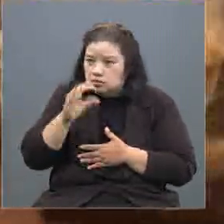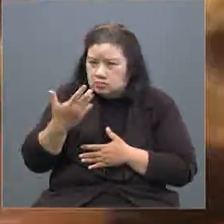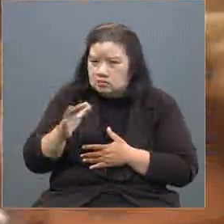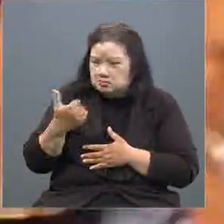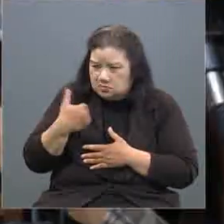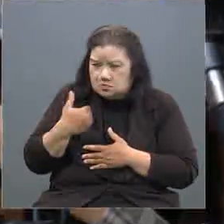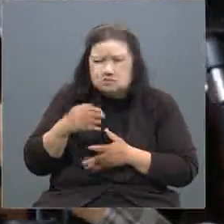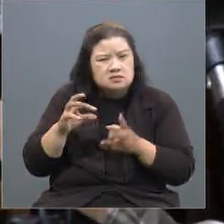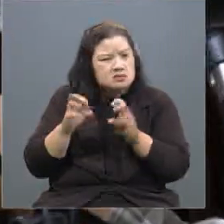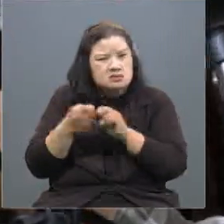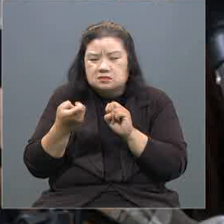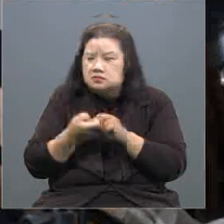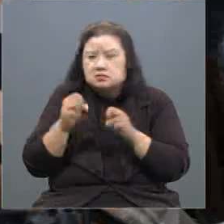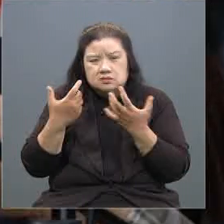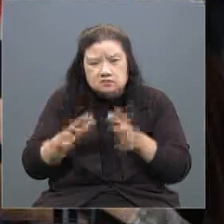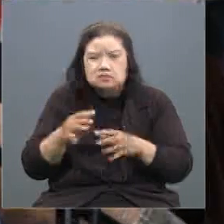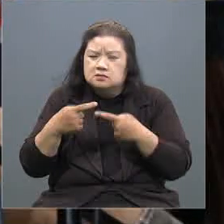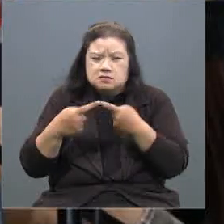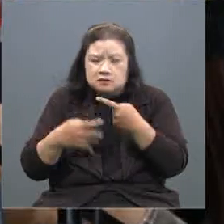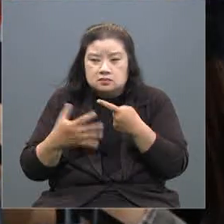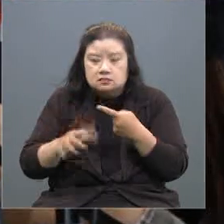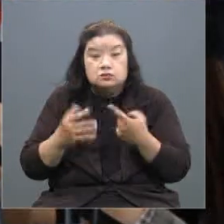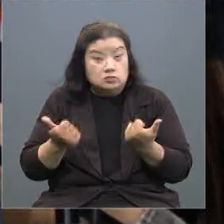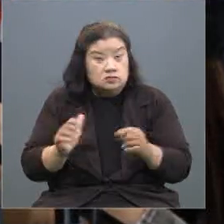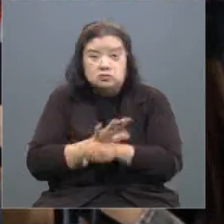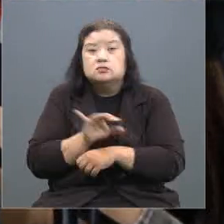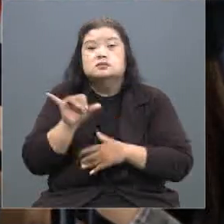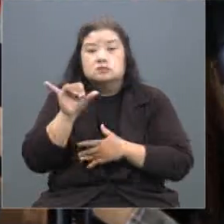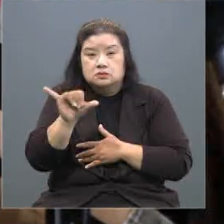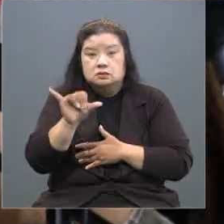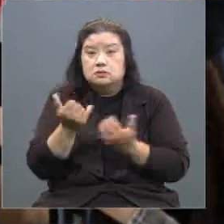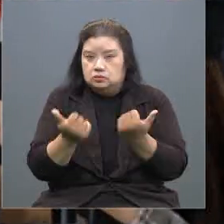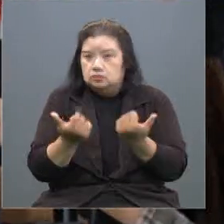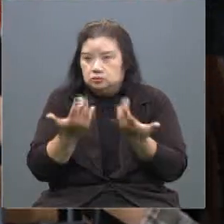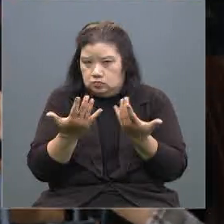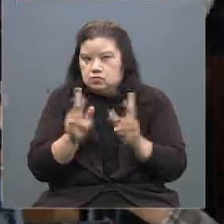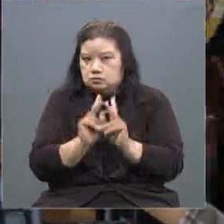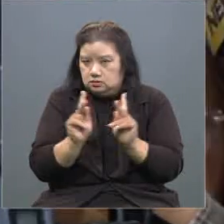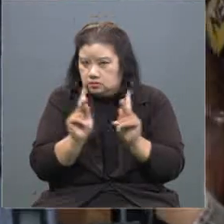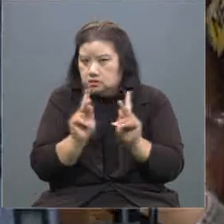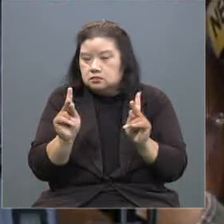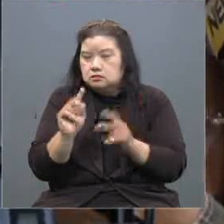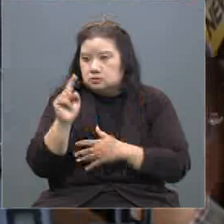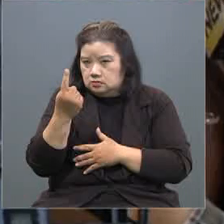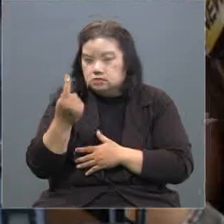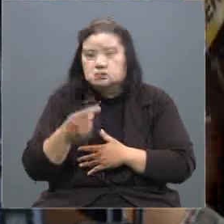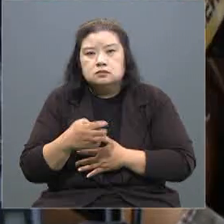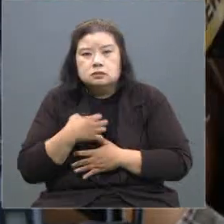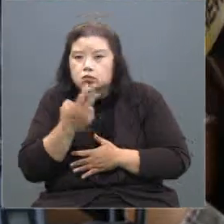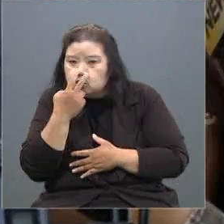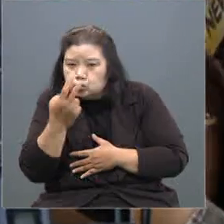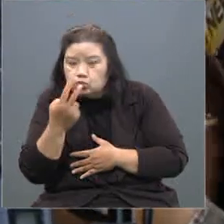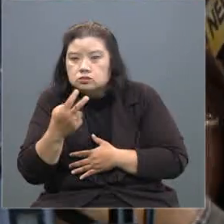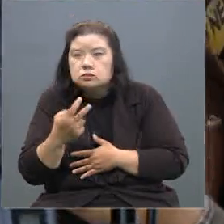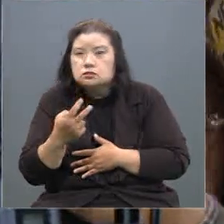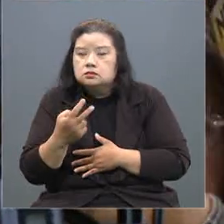อีกหลากหลายปัญหาที่ต้องให้เจ้าหน้าที่เขาไปดู ใช่ค่ะตอนนี้ก็อยู่ในเรื่องของการตั้งคณะกรรมการขึ้นมาเพื่อจะตรวจสอบแล้วก็สอบสวน